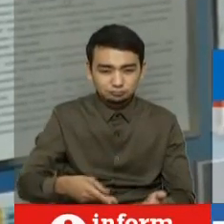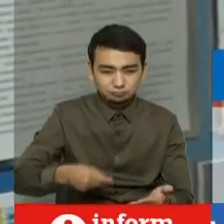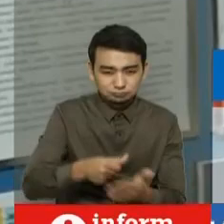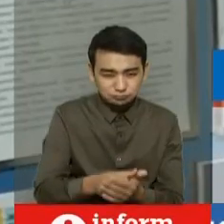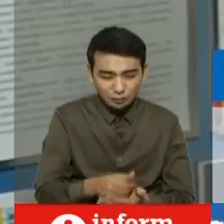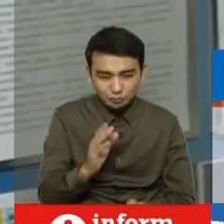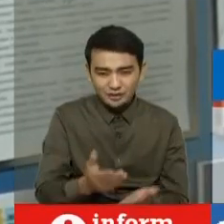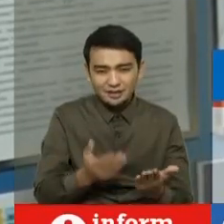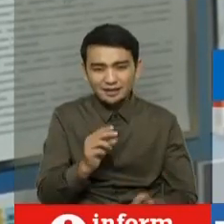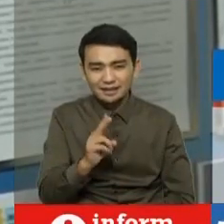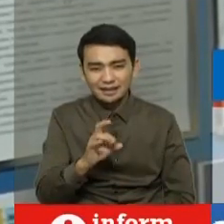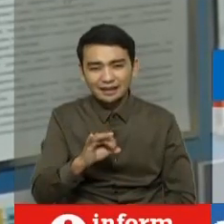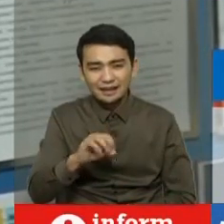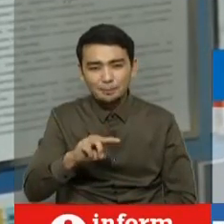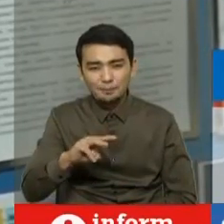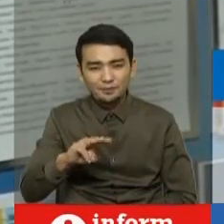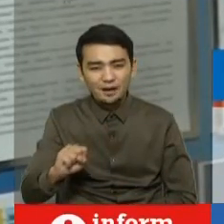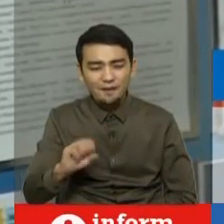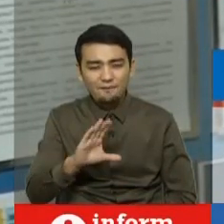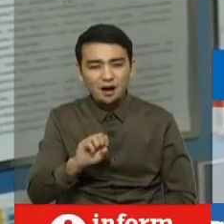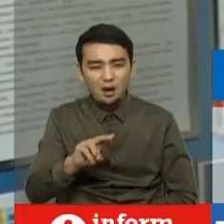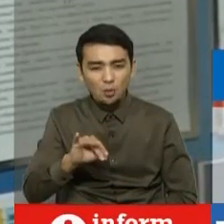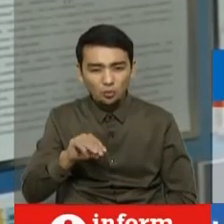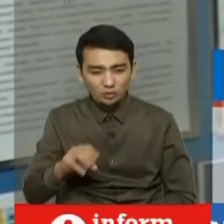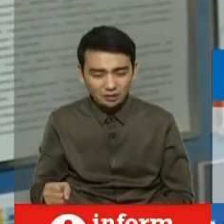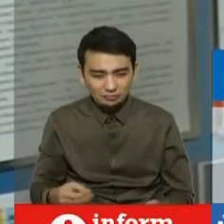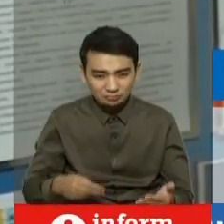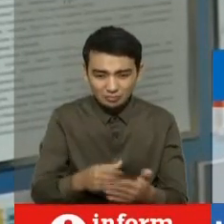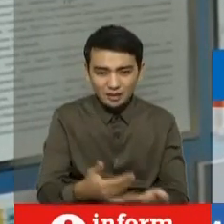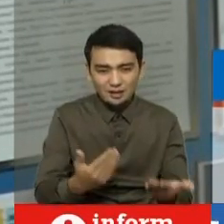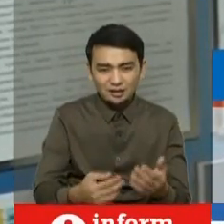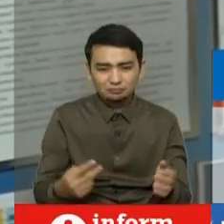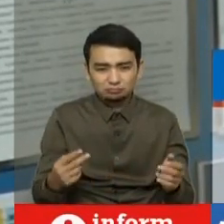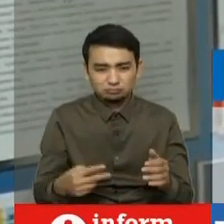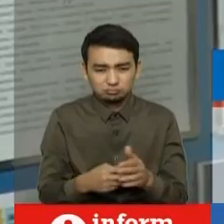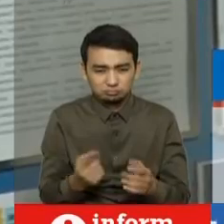криптовалюту на данный момент, и также вложение крупных денежных сумм